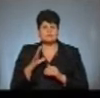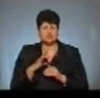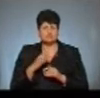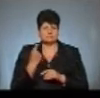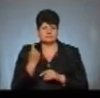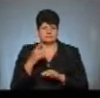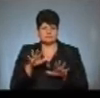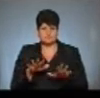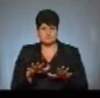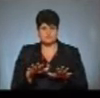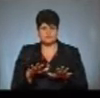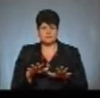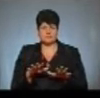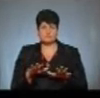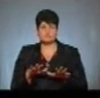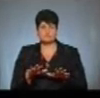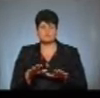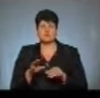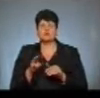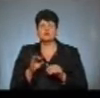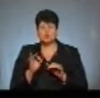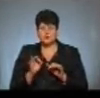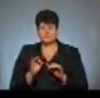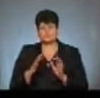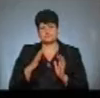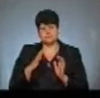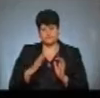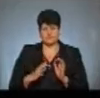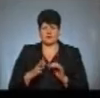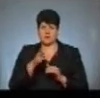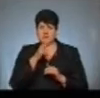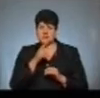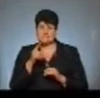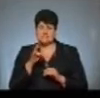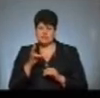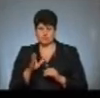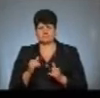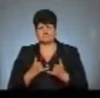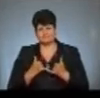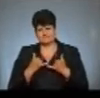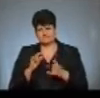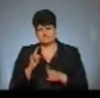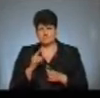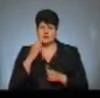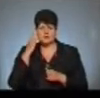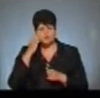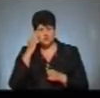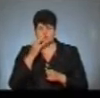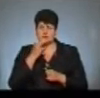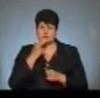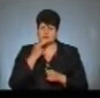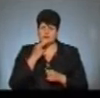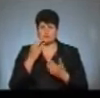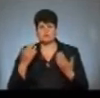першому місці, якщо так немає завжди, зрозуміло, то принаймні під час ЗНО, щоб інтереси дитини були на першому місці. Її її харчування,